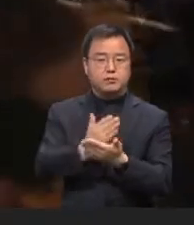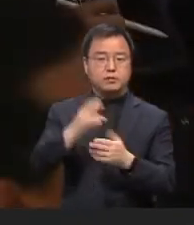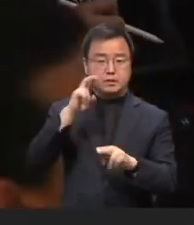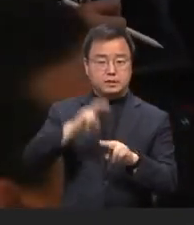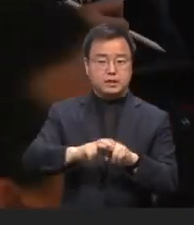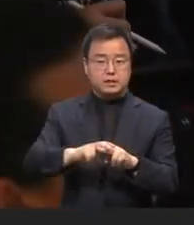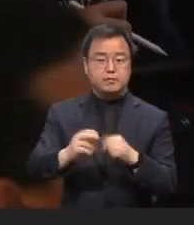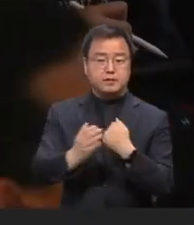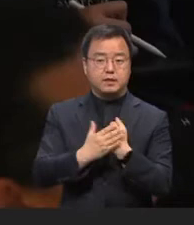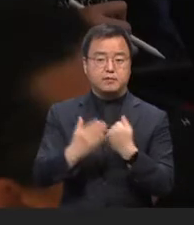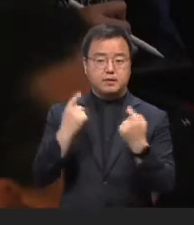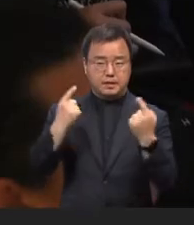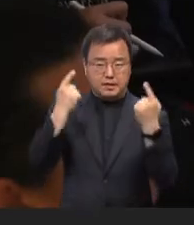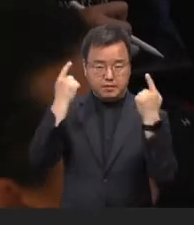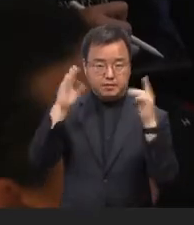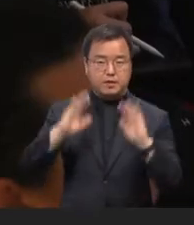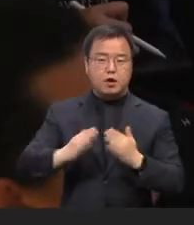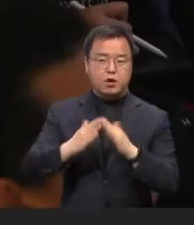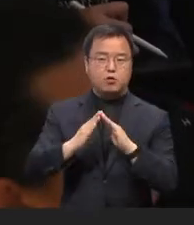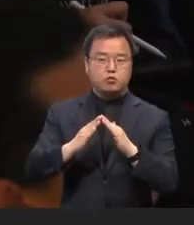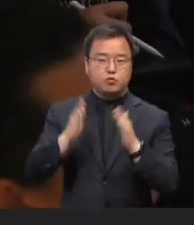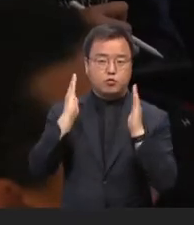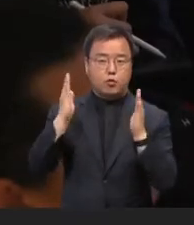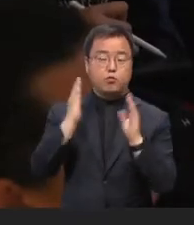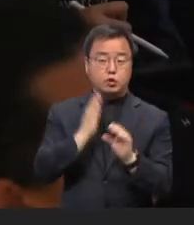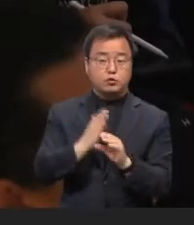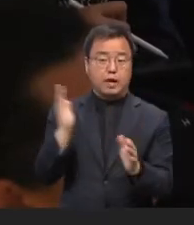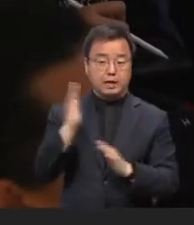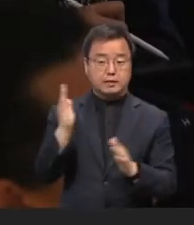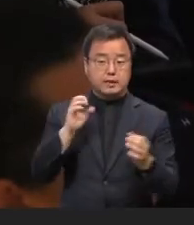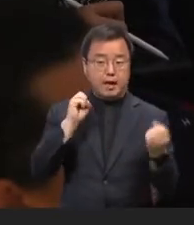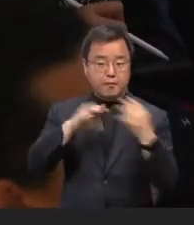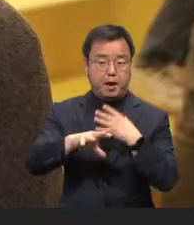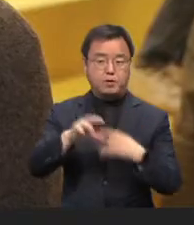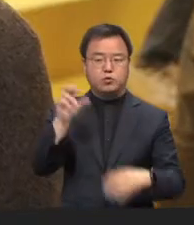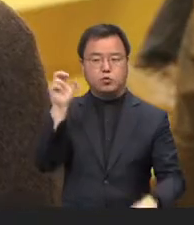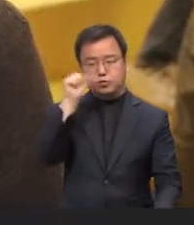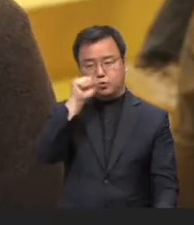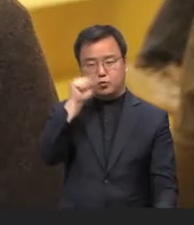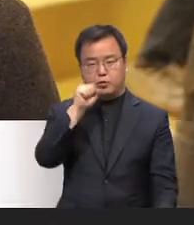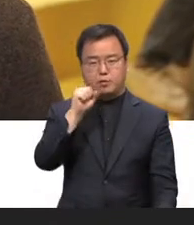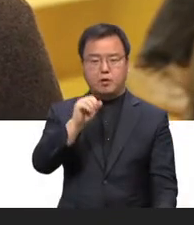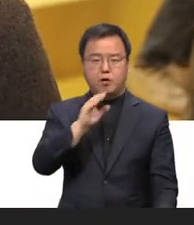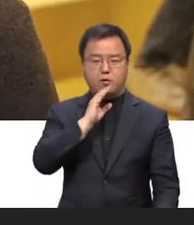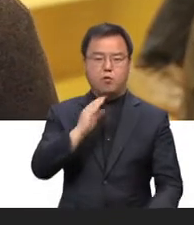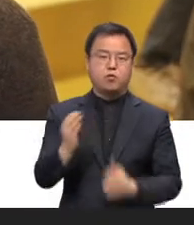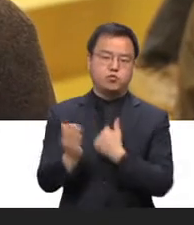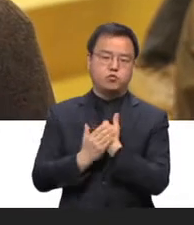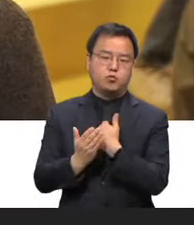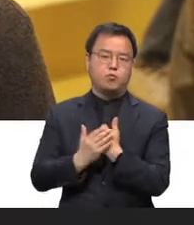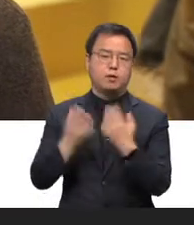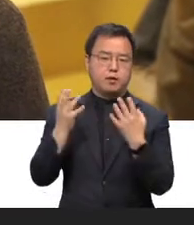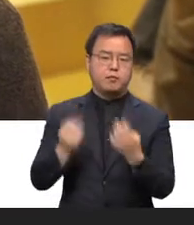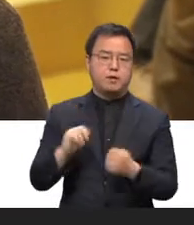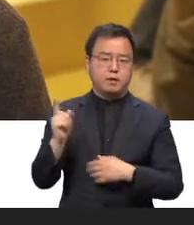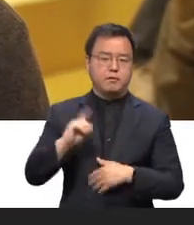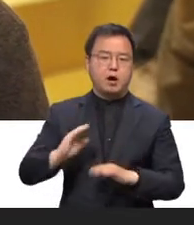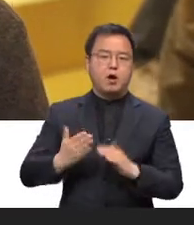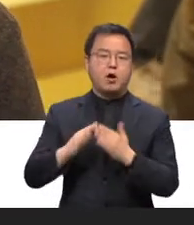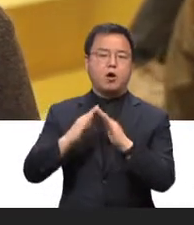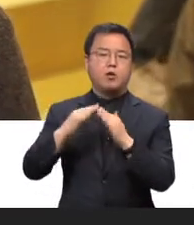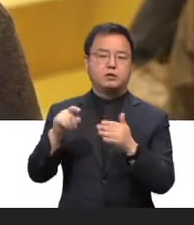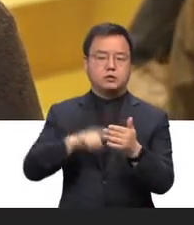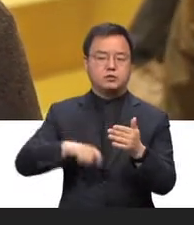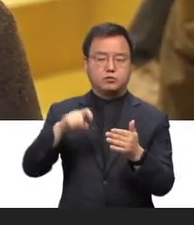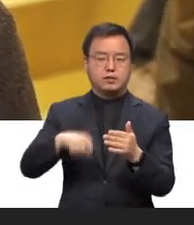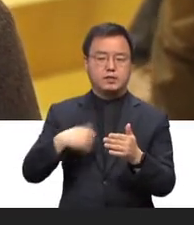대학에서 건축학을 전공하고 있는 학생들의 호응도 높았습니다. 네, 되게 많이 도움이 되는 게 건축을 하면 이제 자신의